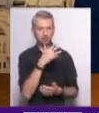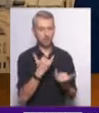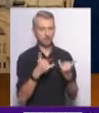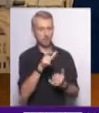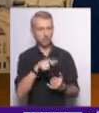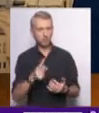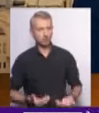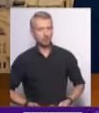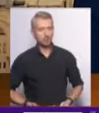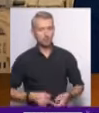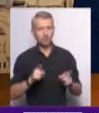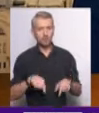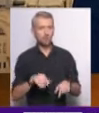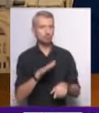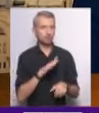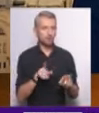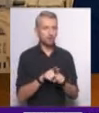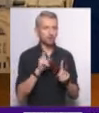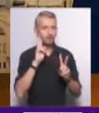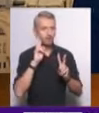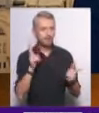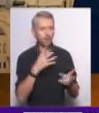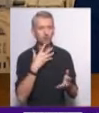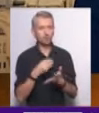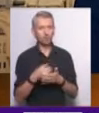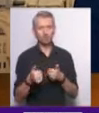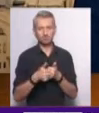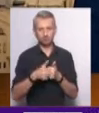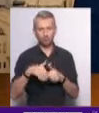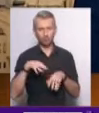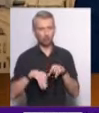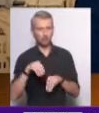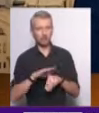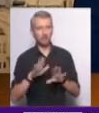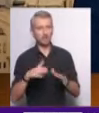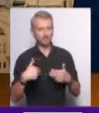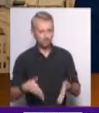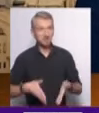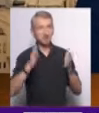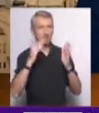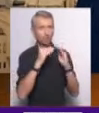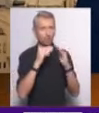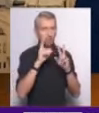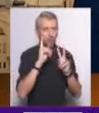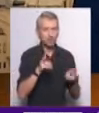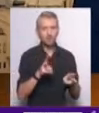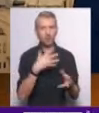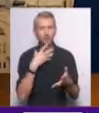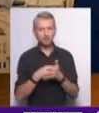живуть, і навіть може бути таке, що не знають своїх сусідів не те, що в своєму під'їзді, там, в будинку, а можуть не знати своїх